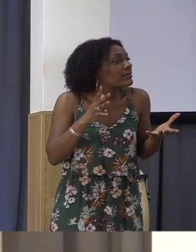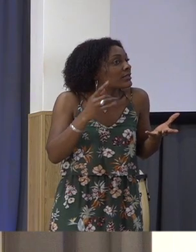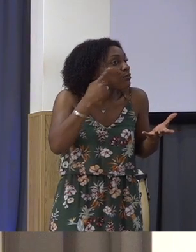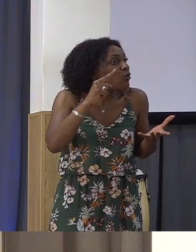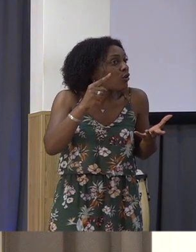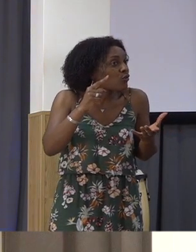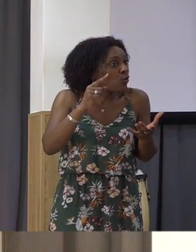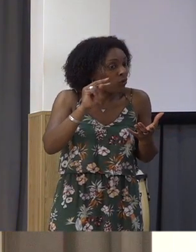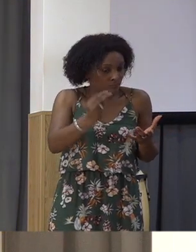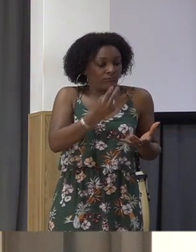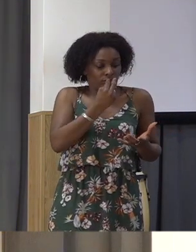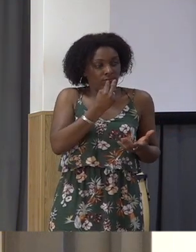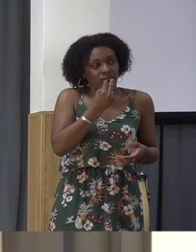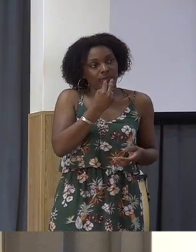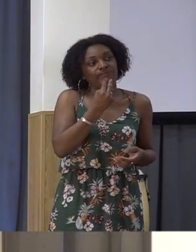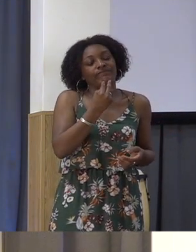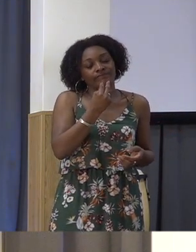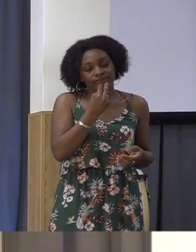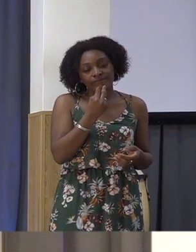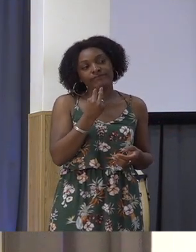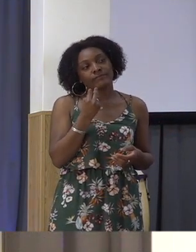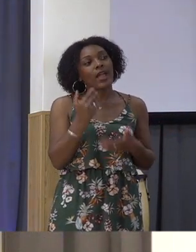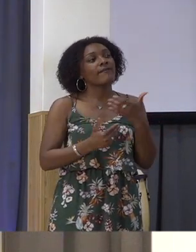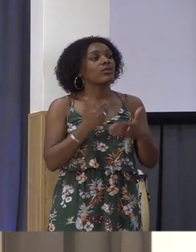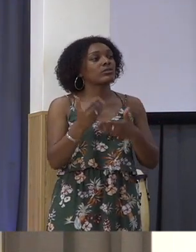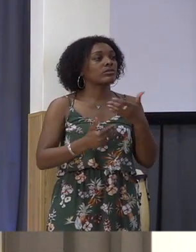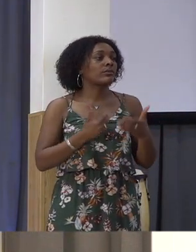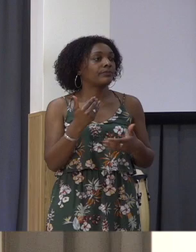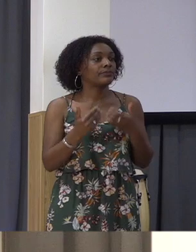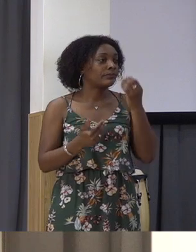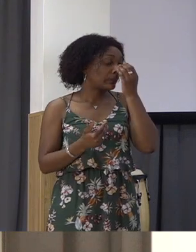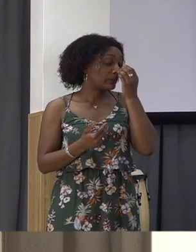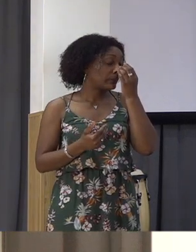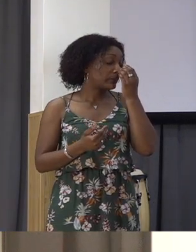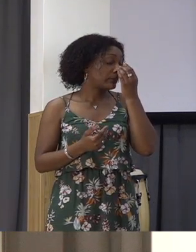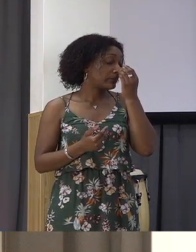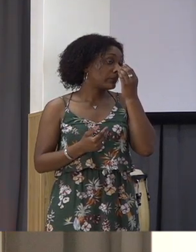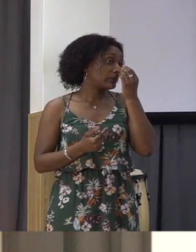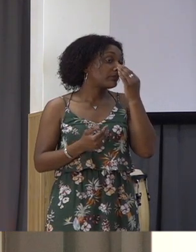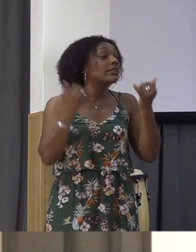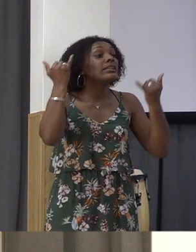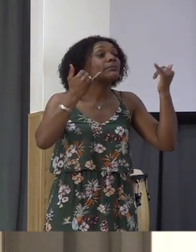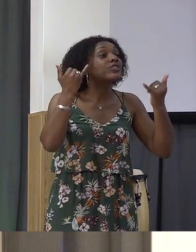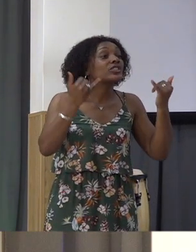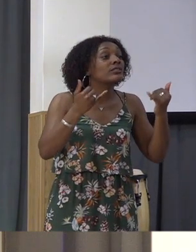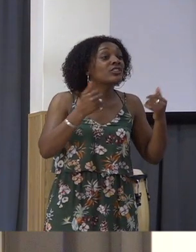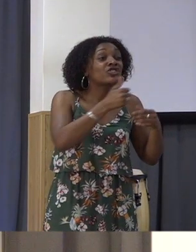que ces difficultés n'en sont pas. Imaginez que chaque personne dans l'Église fait quelque chose pour la